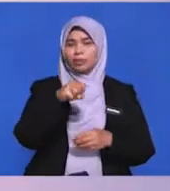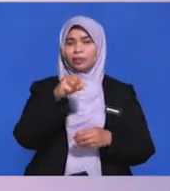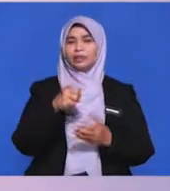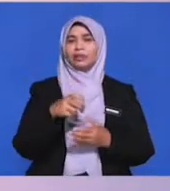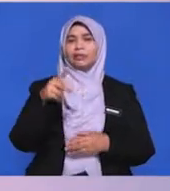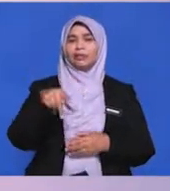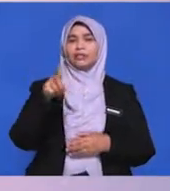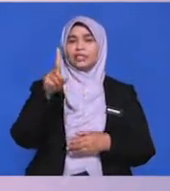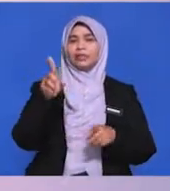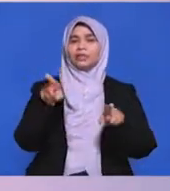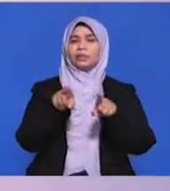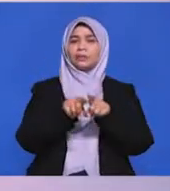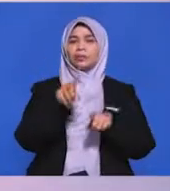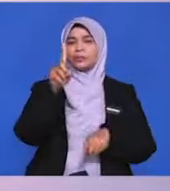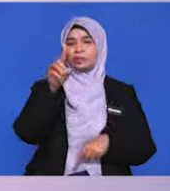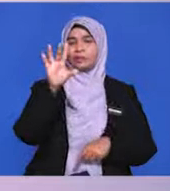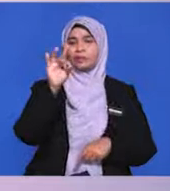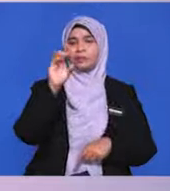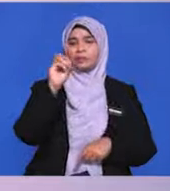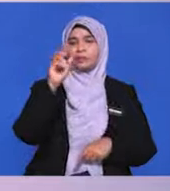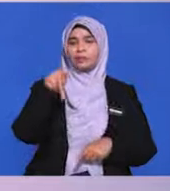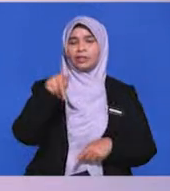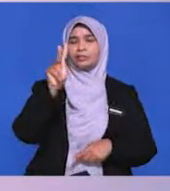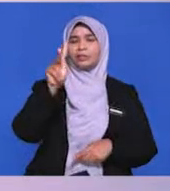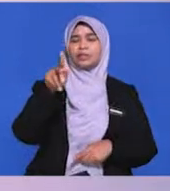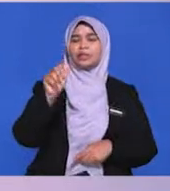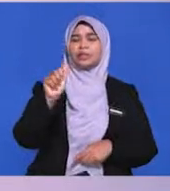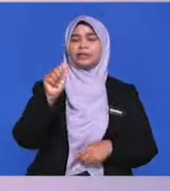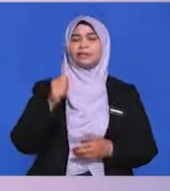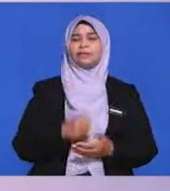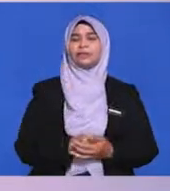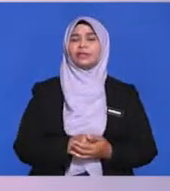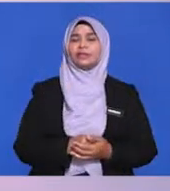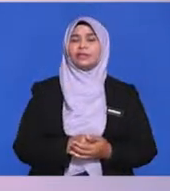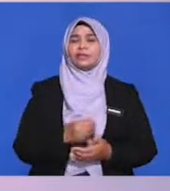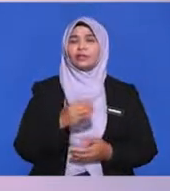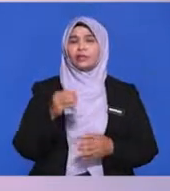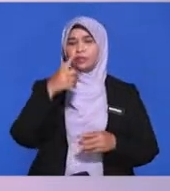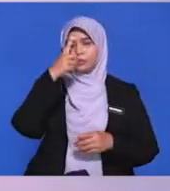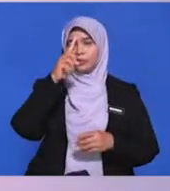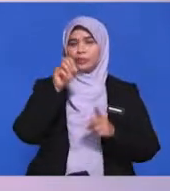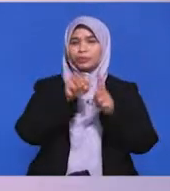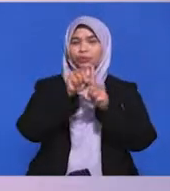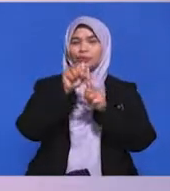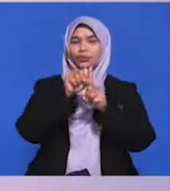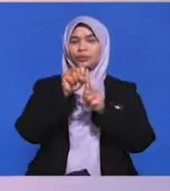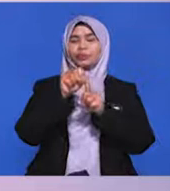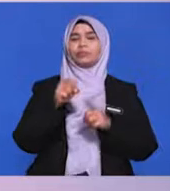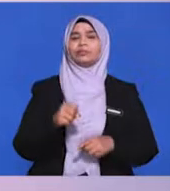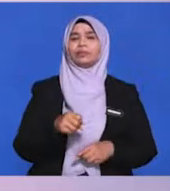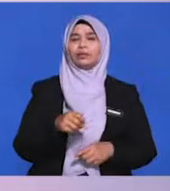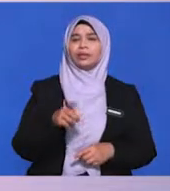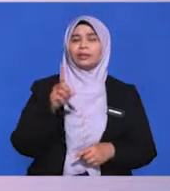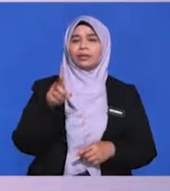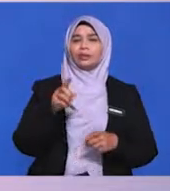Q1 = 180 KPA mana kalau untuk suhu yg perlu